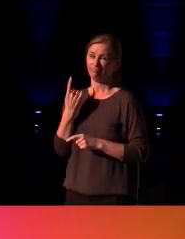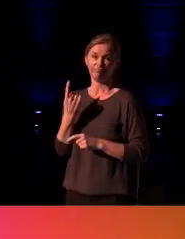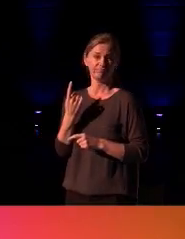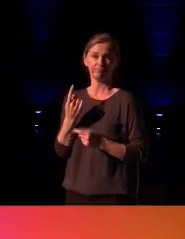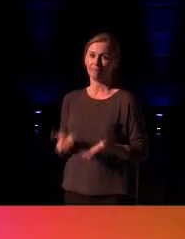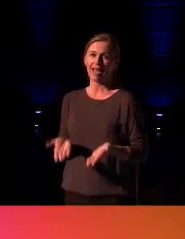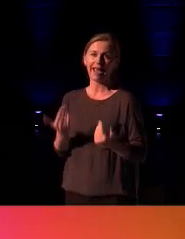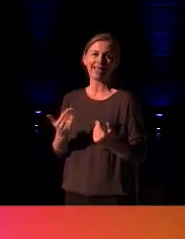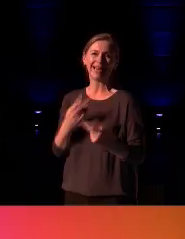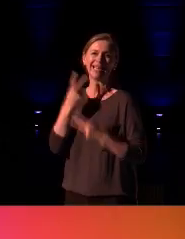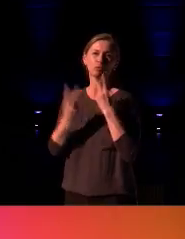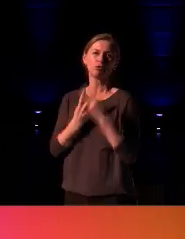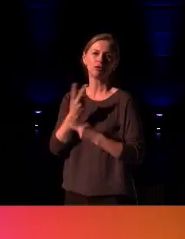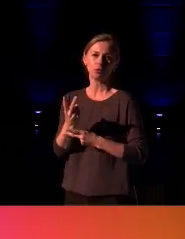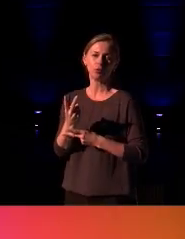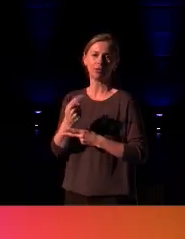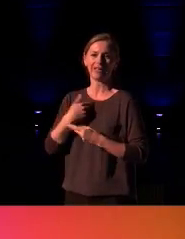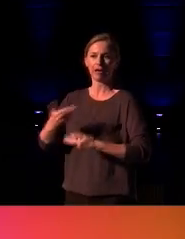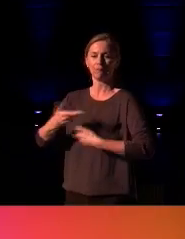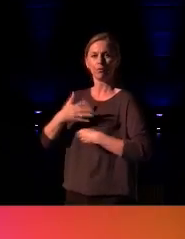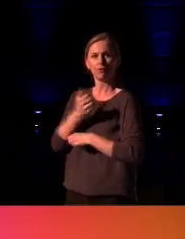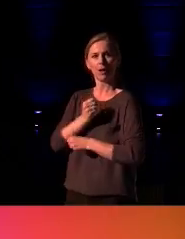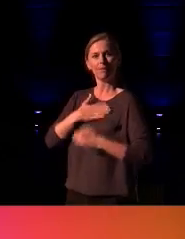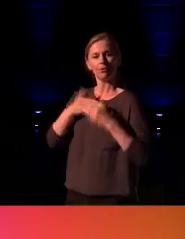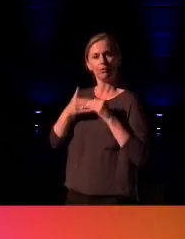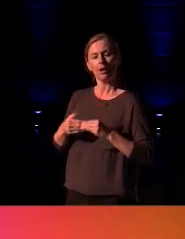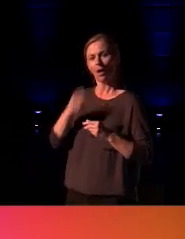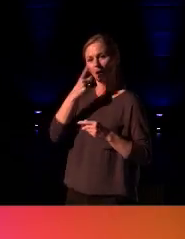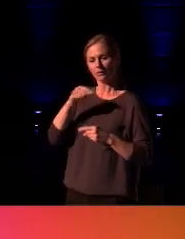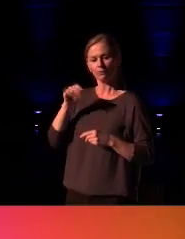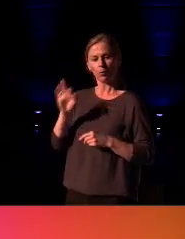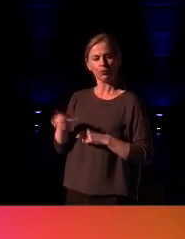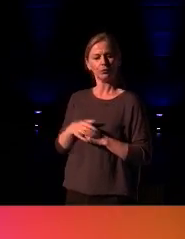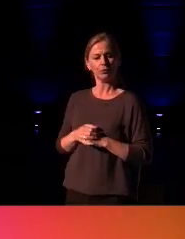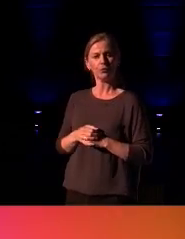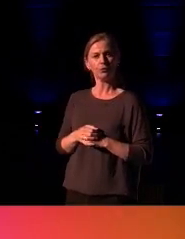enkel illustrasjon som jeg har fått av min kollega Hans Flotten, som